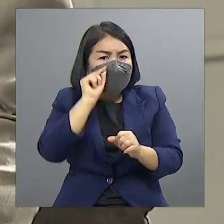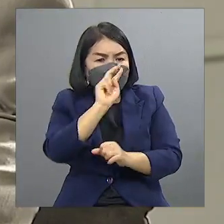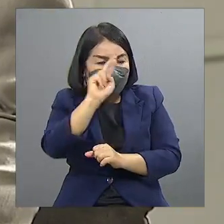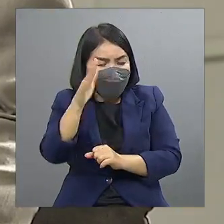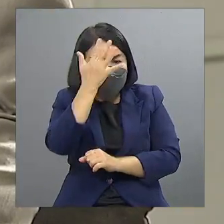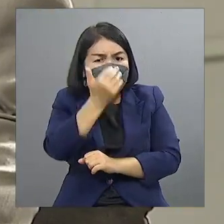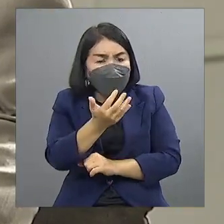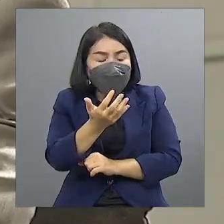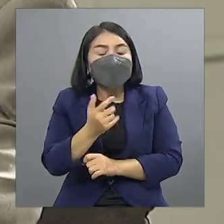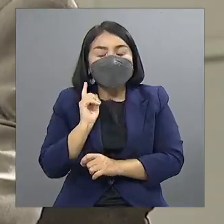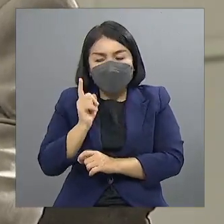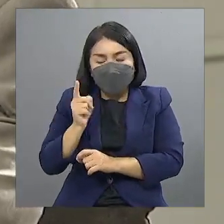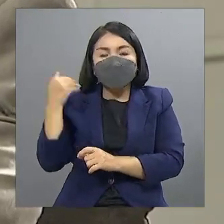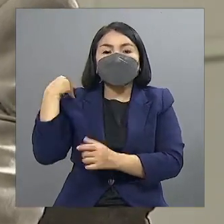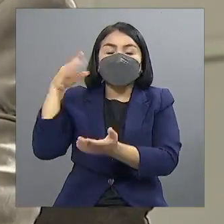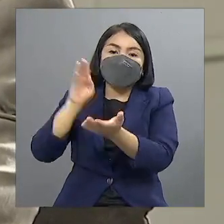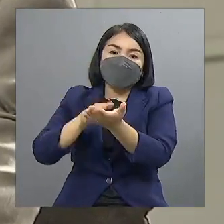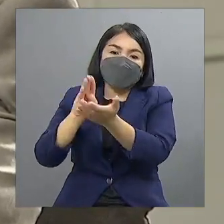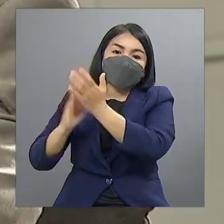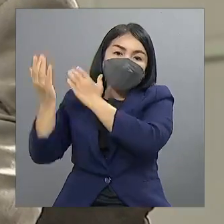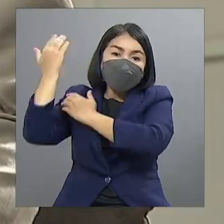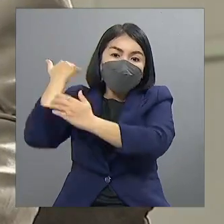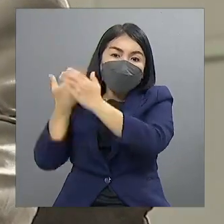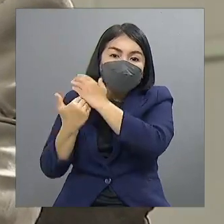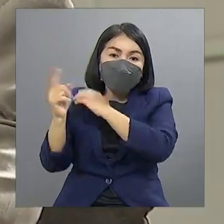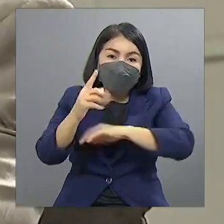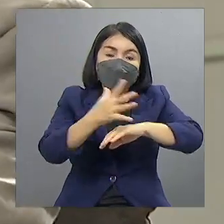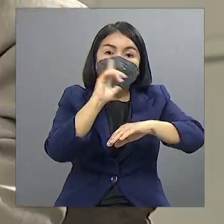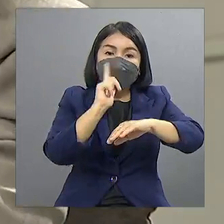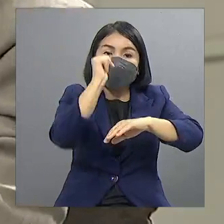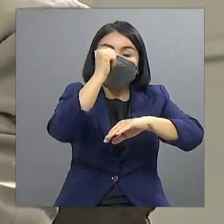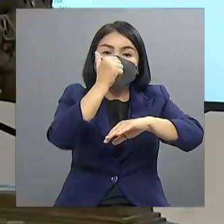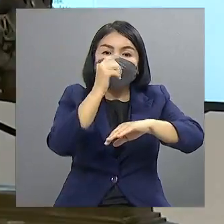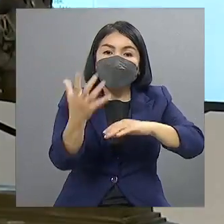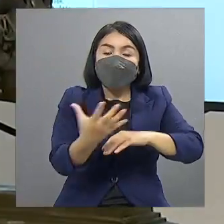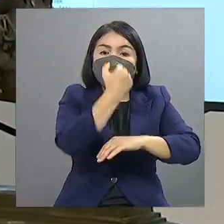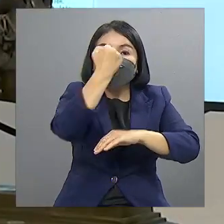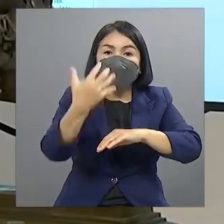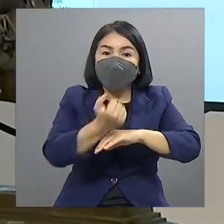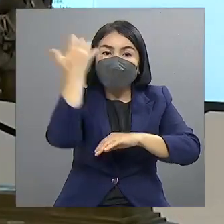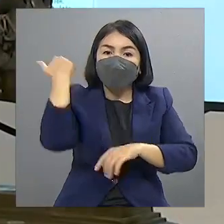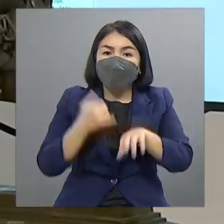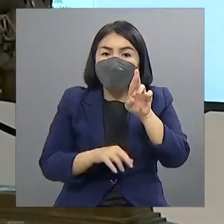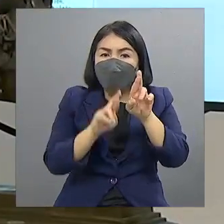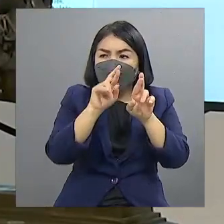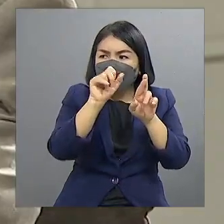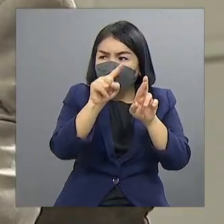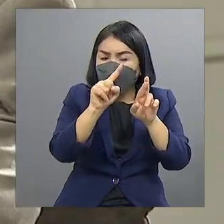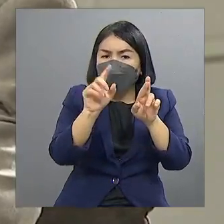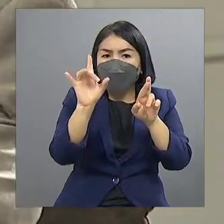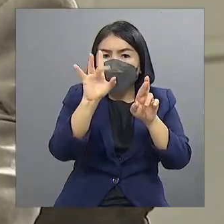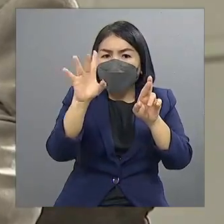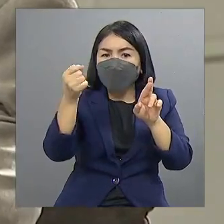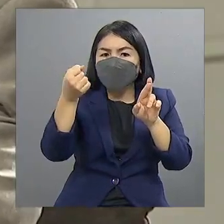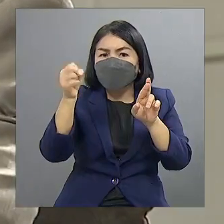านทางข้อมูลประวัติศาสตร์แล้วเนี่ยมันมีเรื่องของการเมืองนะครับจากวิกฤตการณ์ร.ศ.112นะครับแต่สิ่งที่สามาร